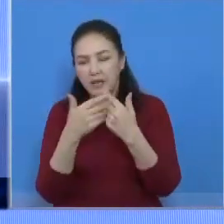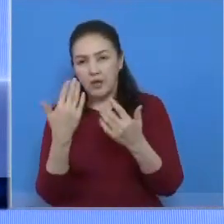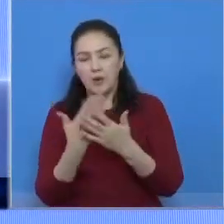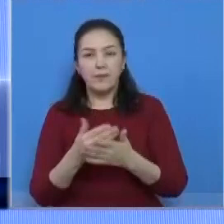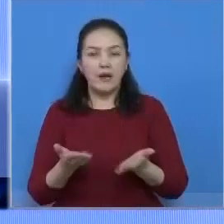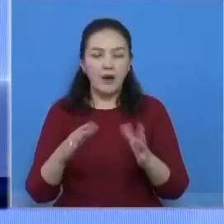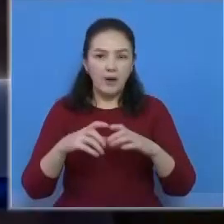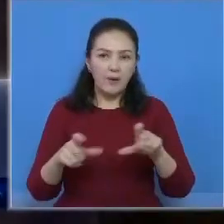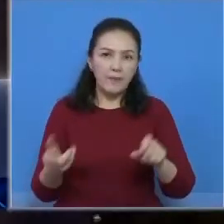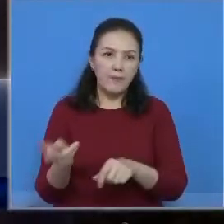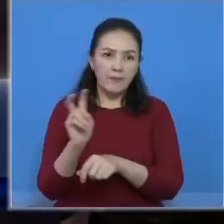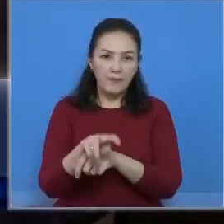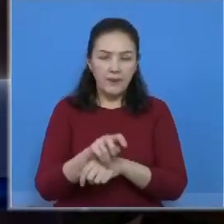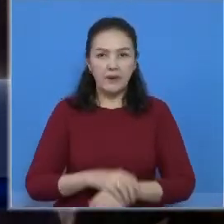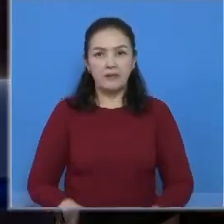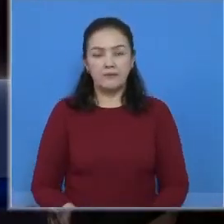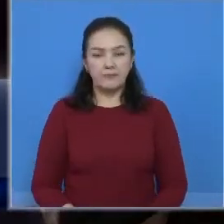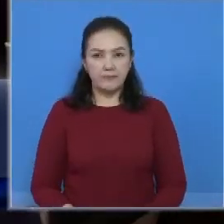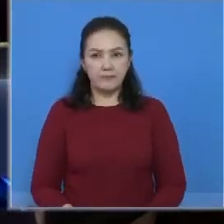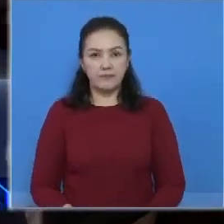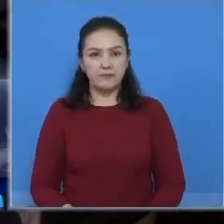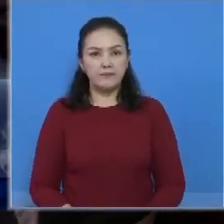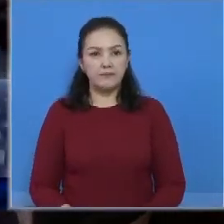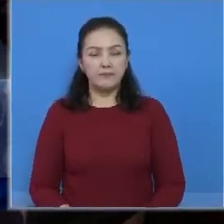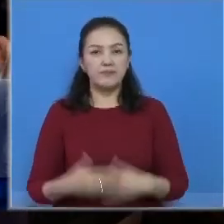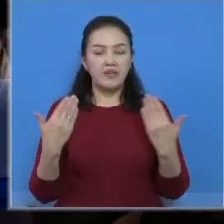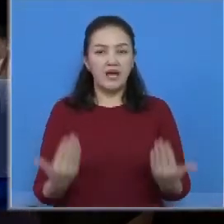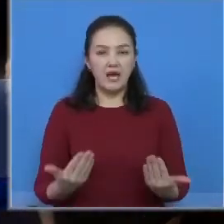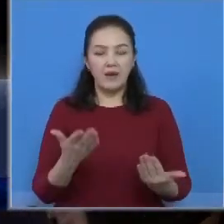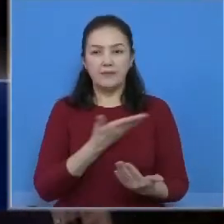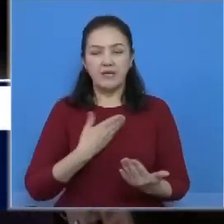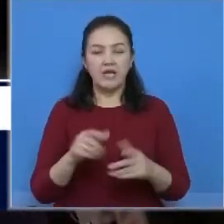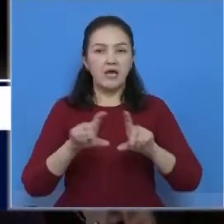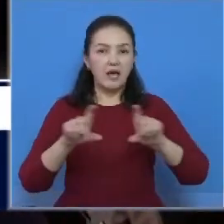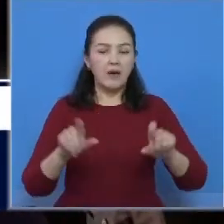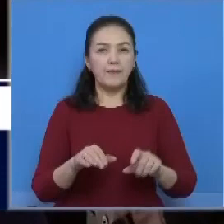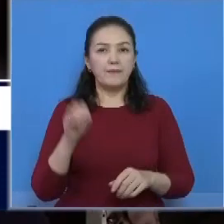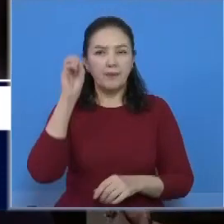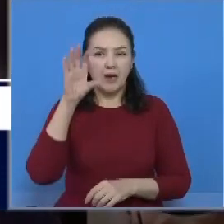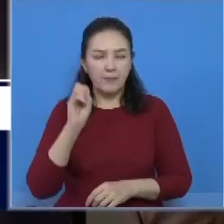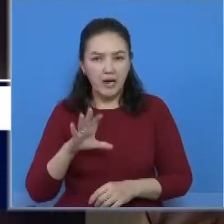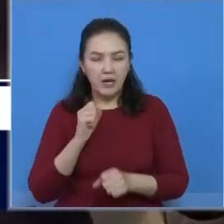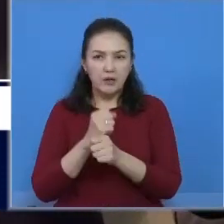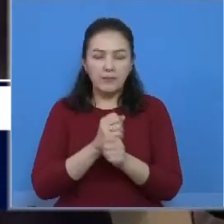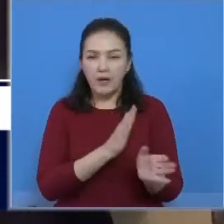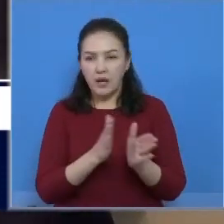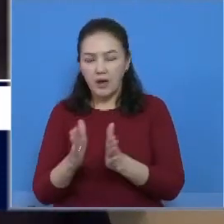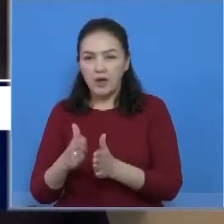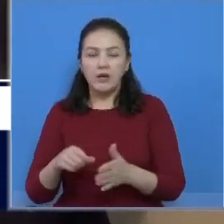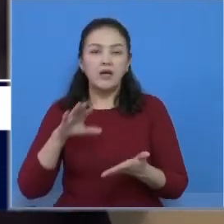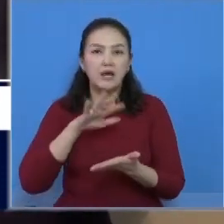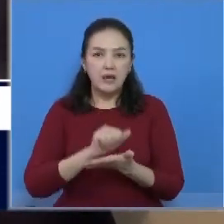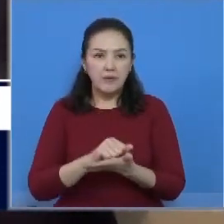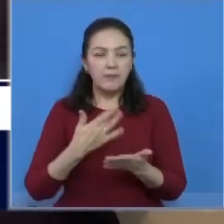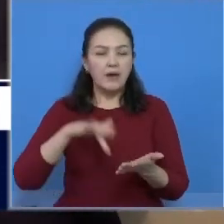технологиялар орталығына барды. На данный момент КГУ занимается. Дәл қазір біздің мекеме бағдаршамдардың қызметін реттеумен айналысып жатыр.